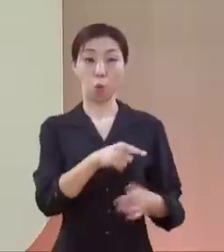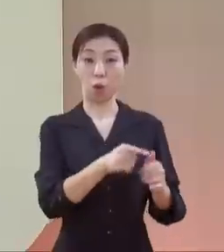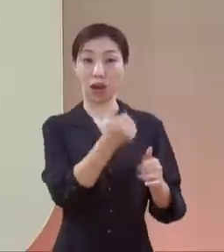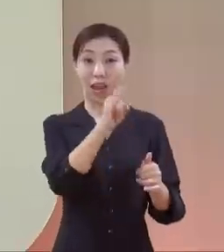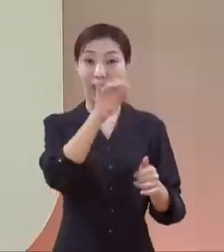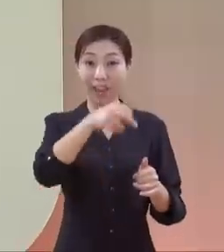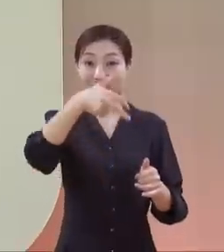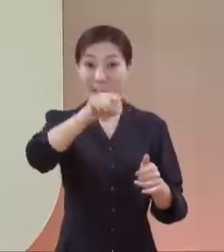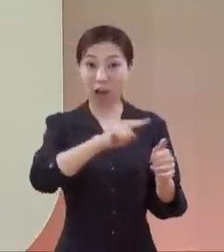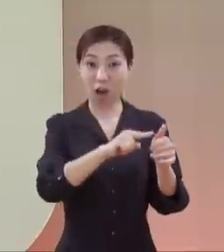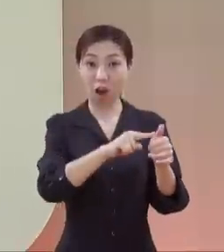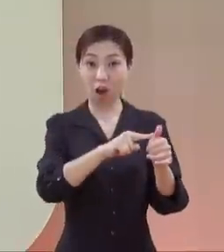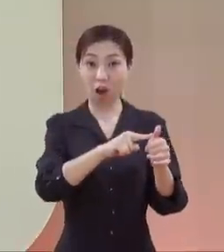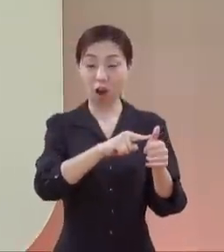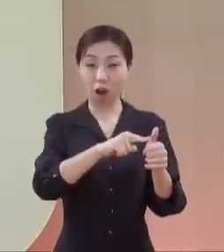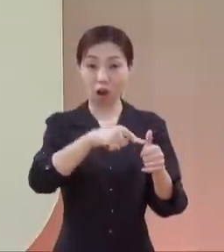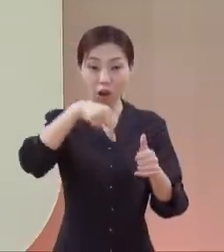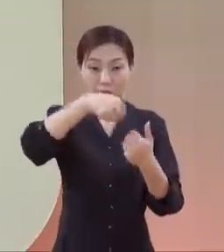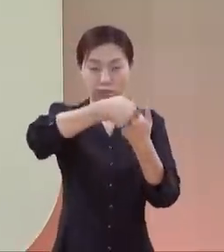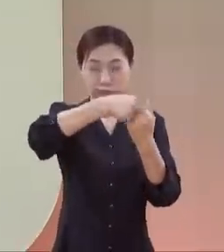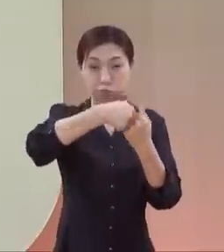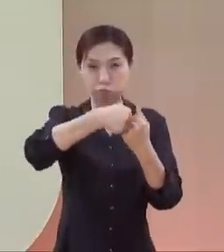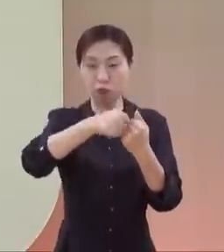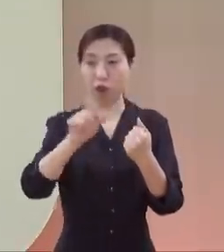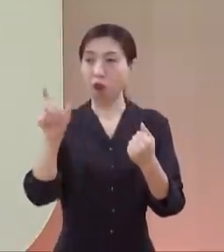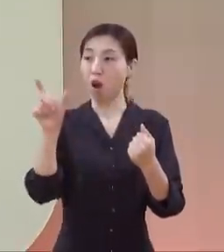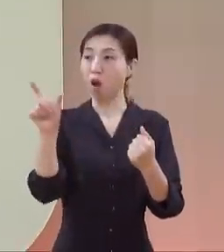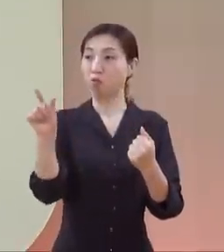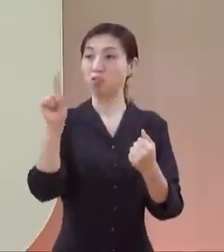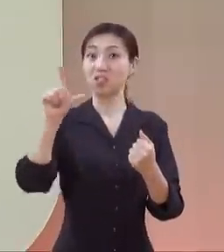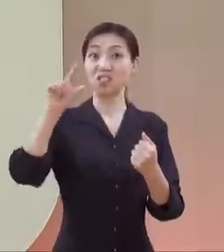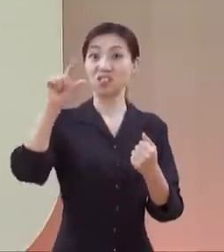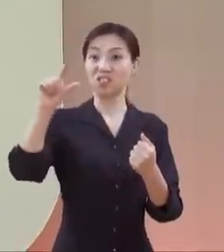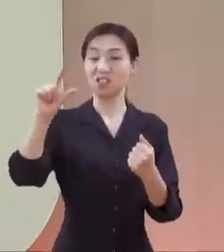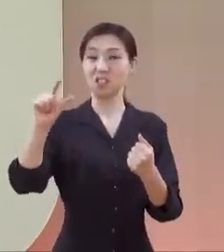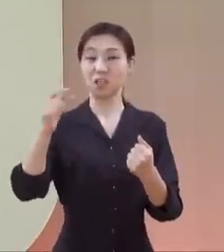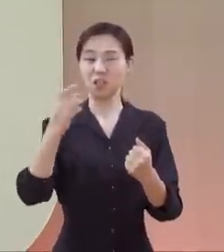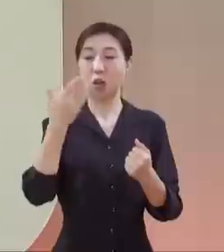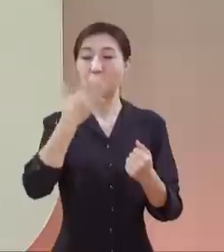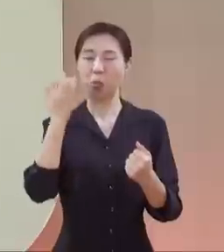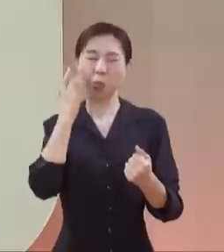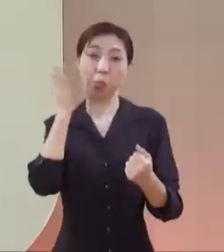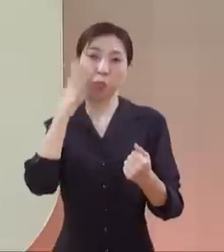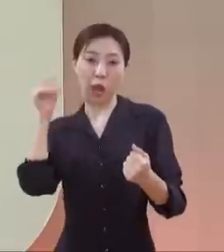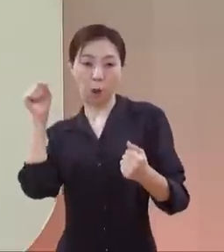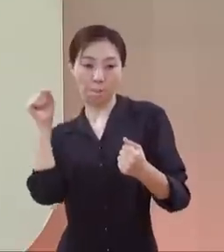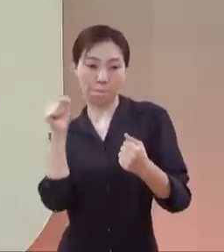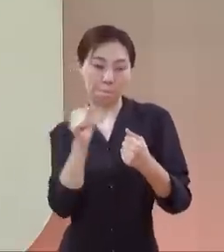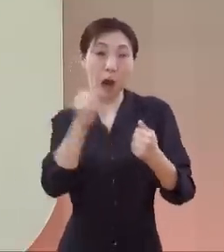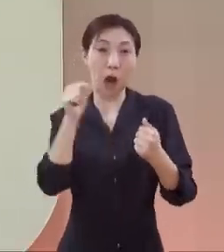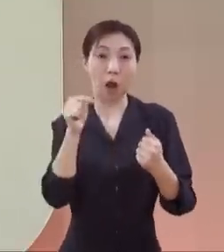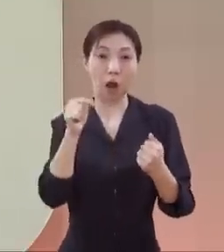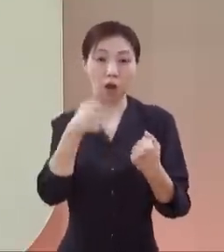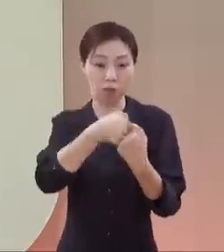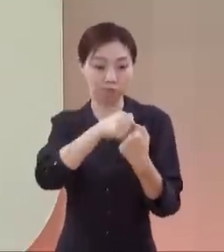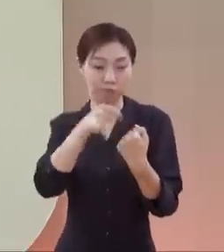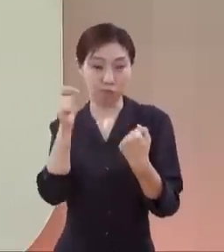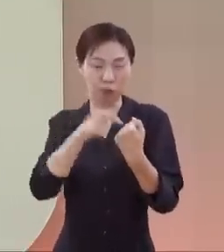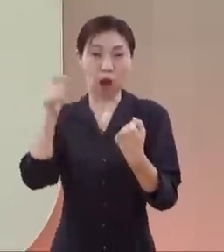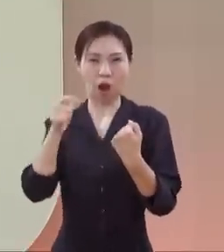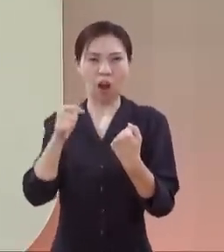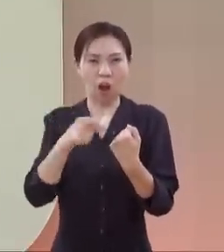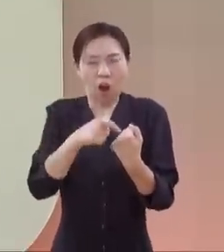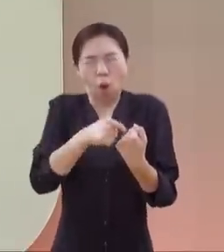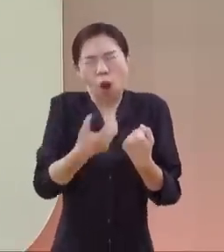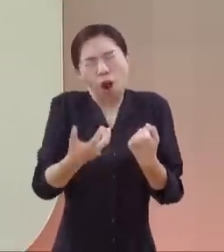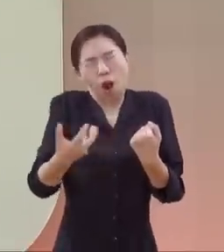샀는데 얼마나 아프던지 막 무릎이 타들어 가는 느낌이 들더래요 으악 하고 했는데 그